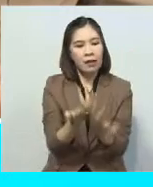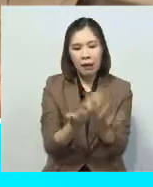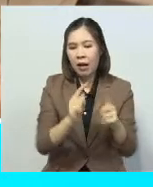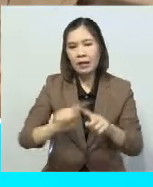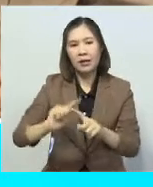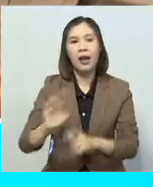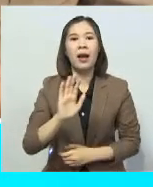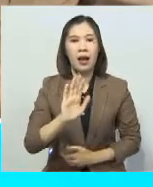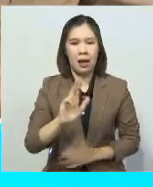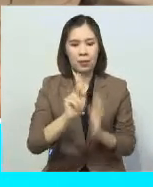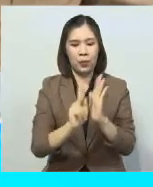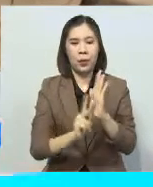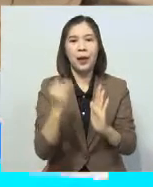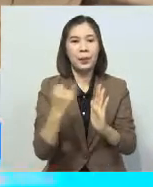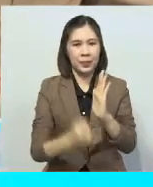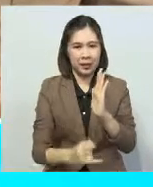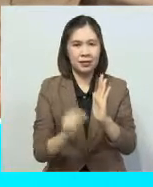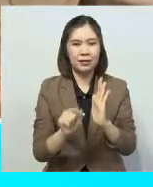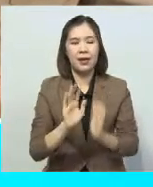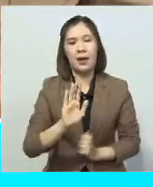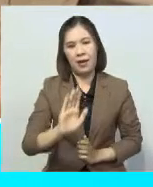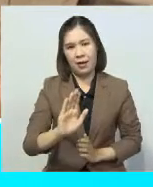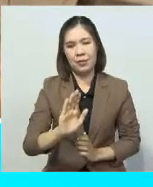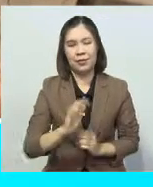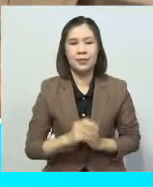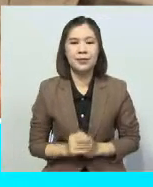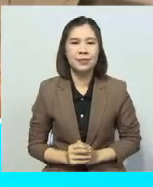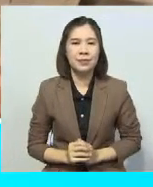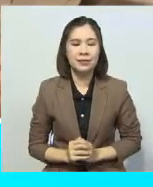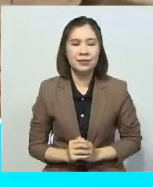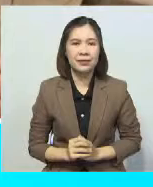ดผิดกฎหมายที่ห้ามไว้ยังมีผลบังคับใช้อยู่นะครับ